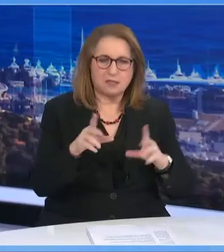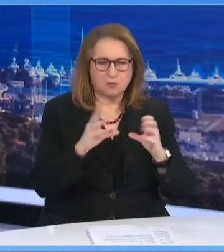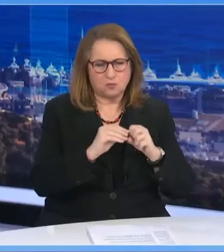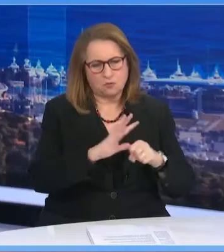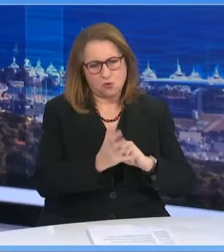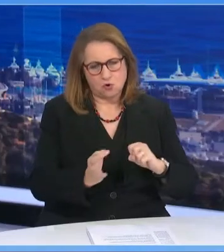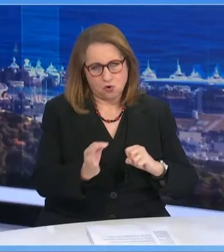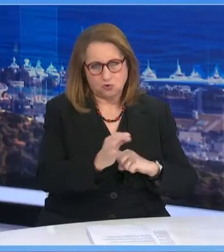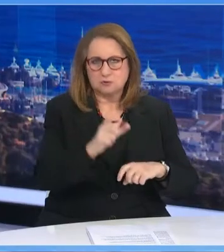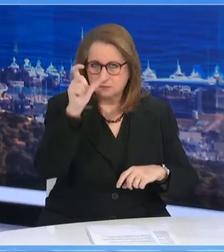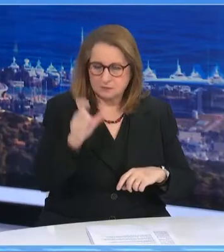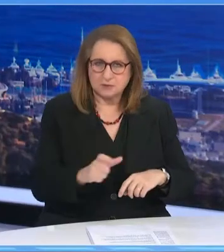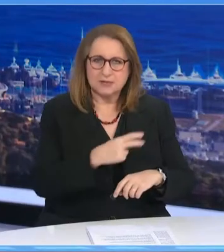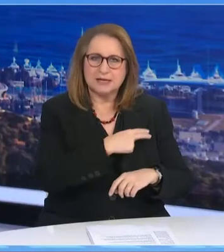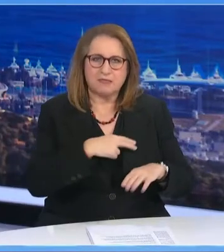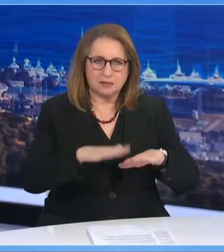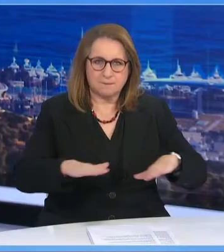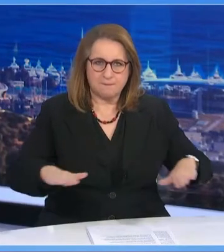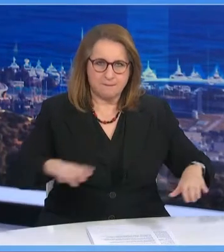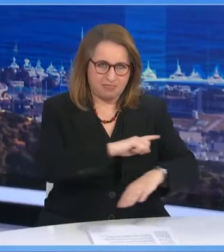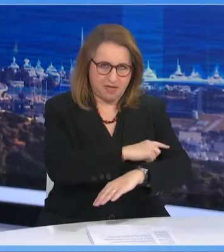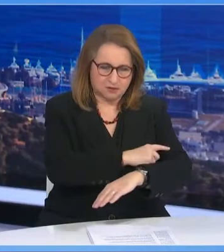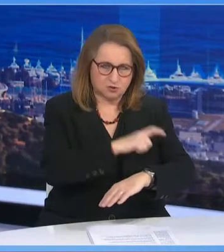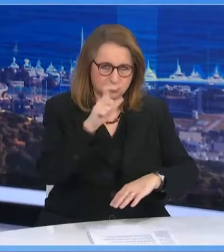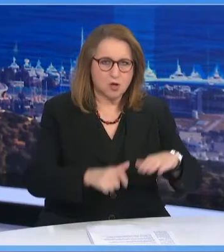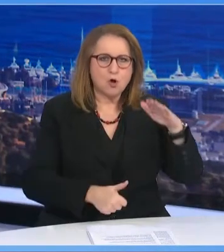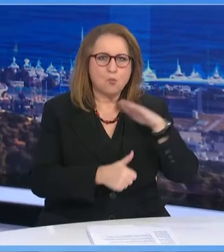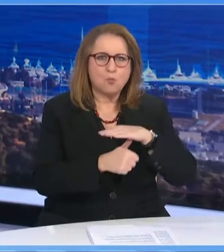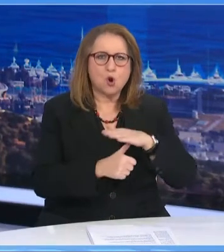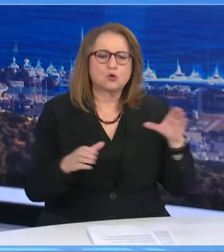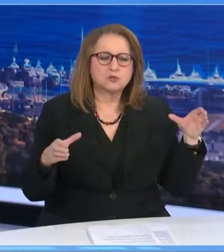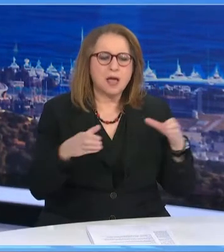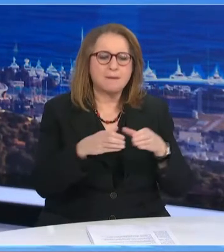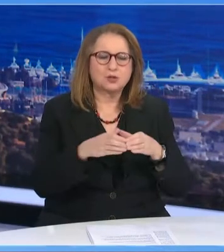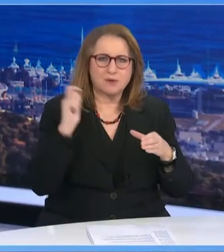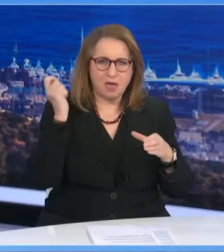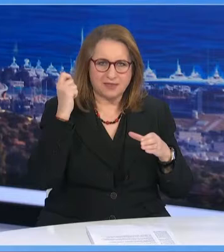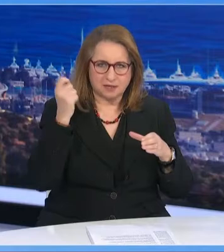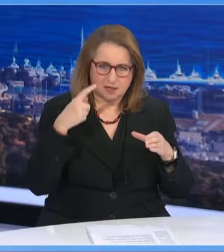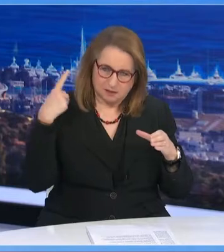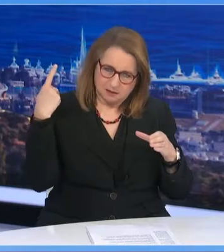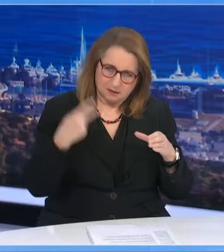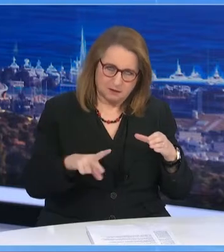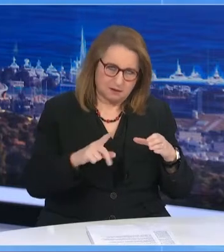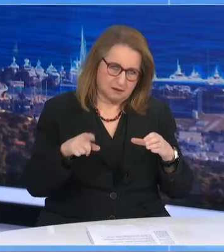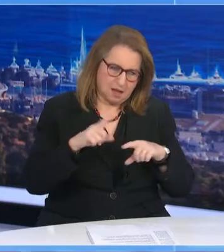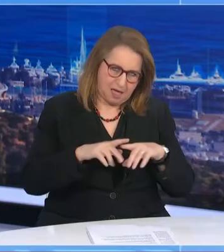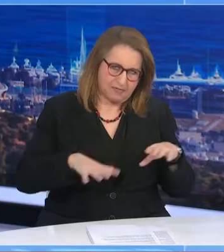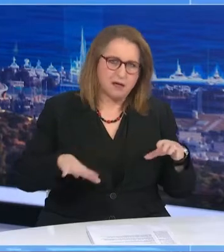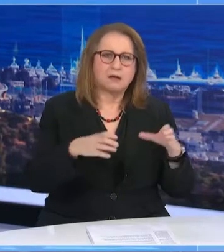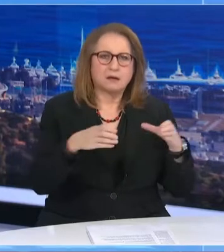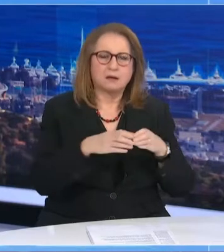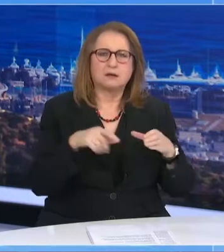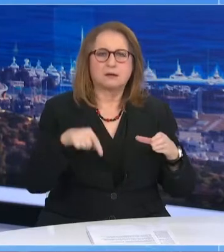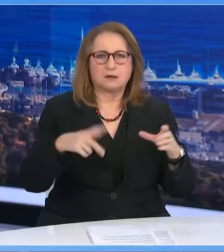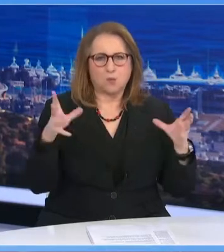Όλα τα ενδεχόμενα είναι ανοιχτά για την εφαρμογή των μέτρων νωρίτερα. Σήμερα συνεδρίασε η Επιτροπή των Εμπειρογνωμόνων ώστε να αποφασίσει αν τα μέτρα θα ισχύουν πριν από